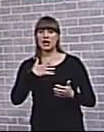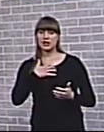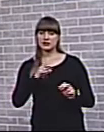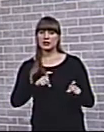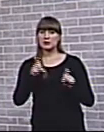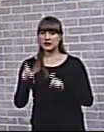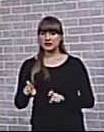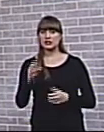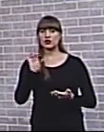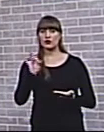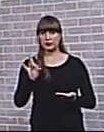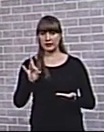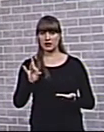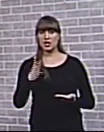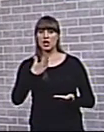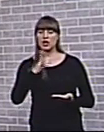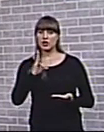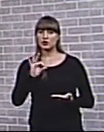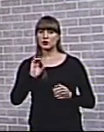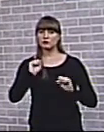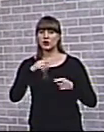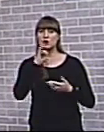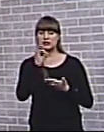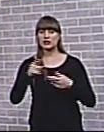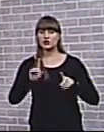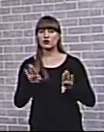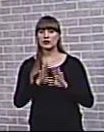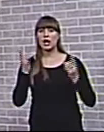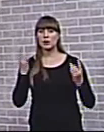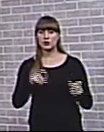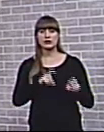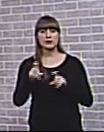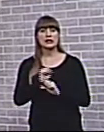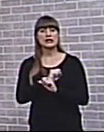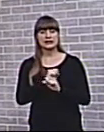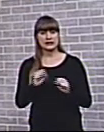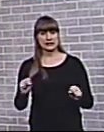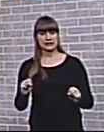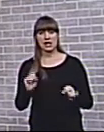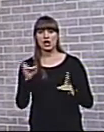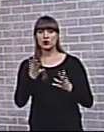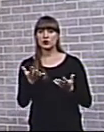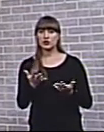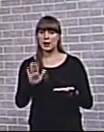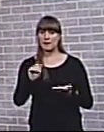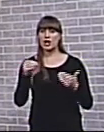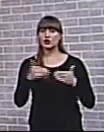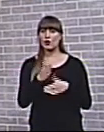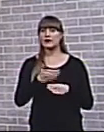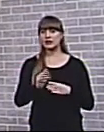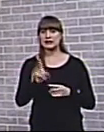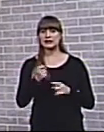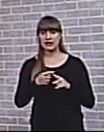рубли, но не сказать, что оказывается вот так просто перейти нельзя. Это нужно брать новый кредит, и за это